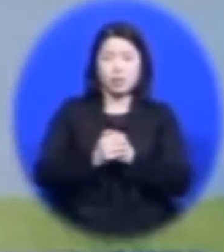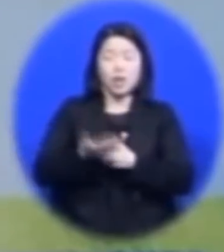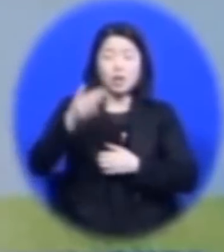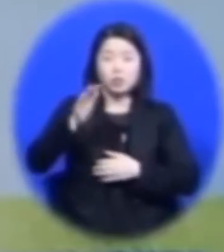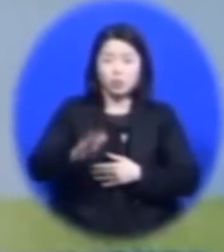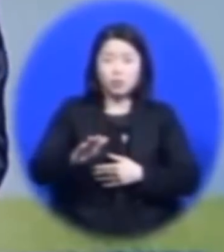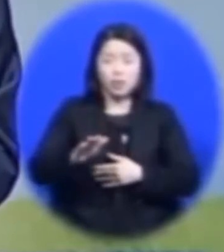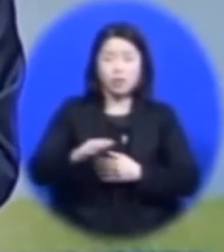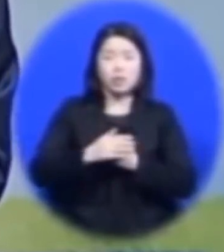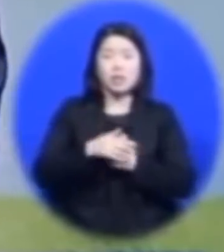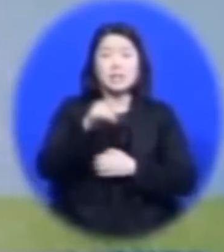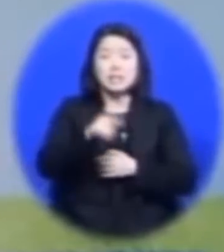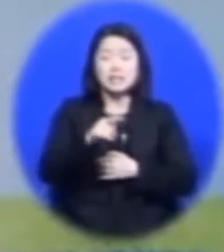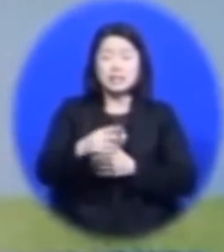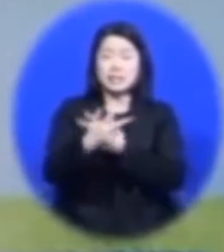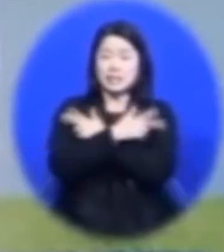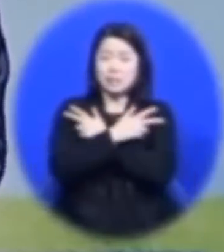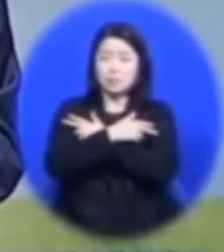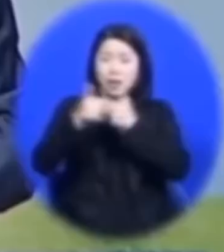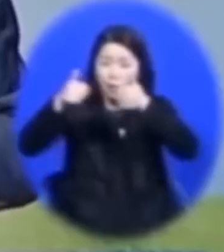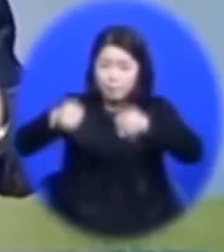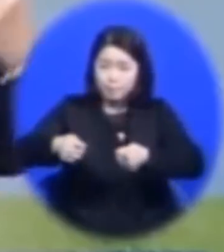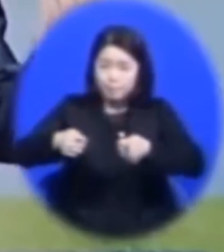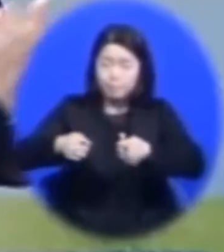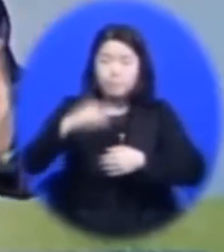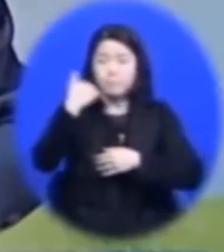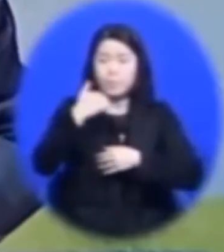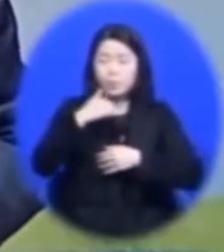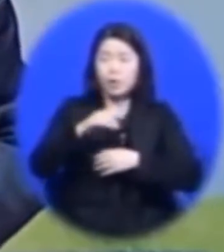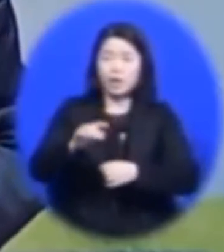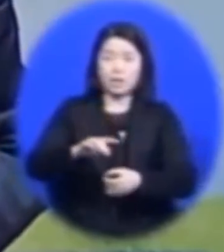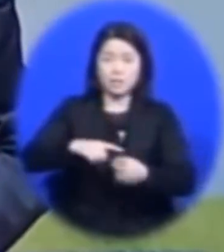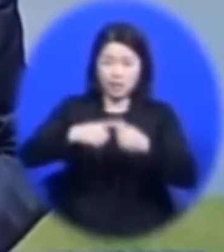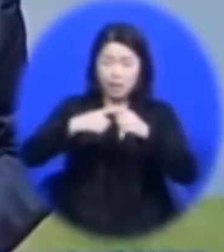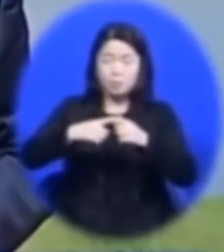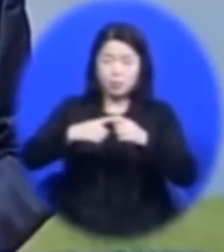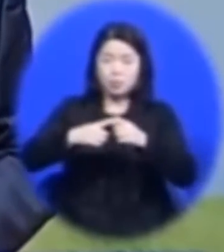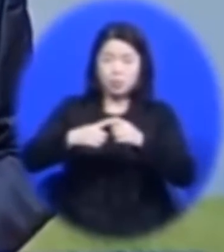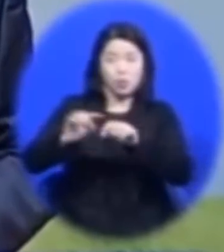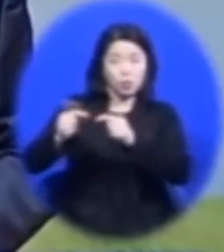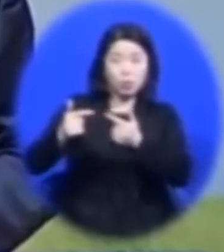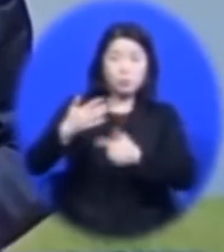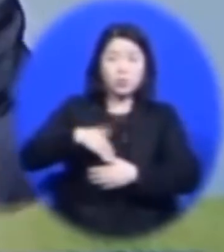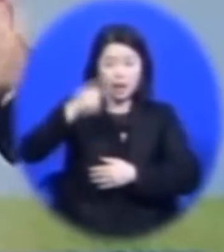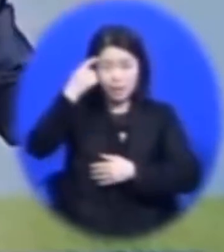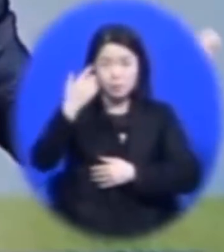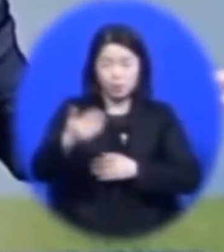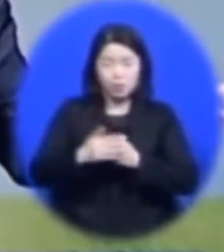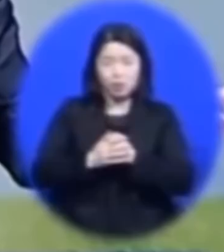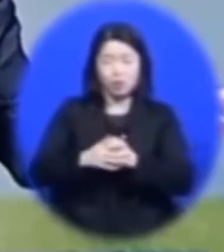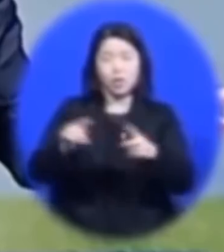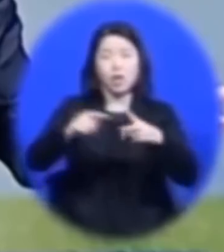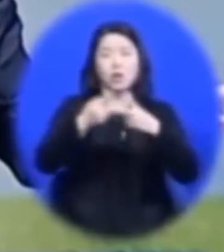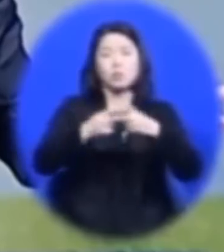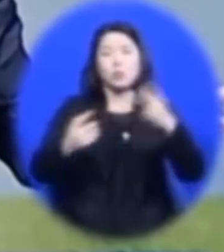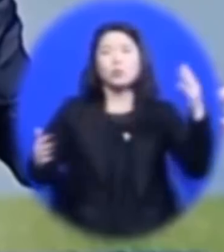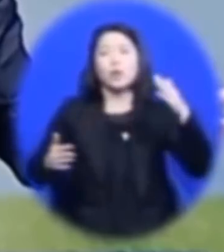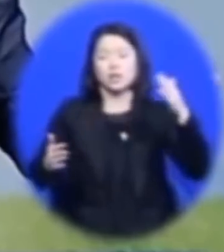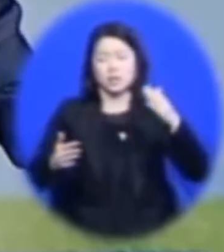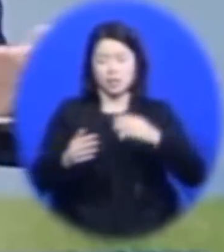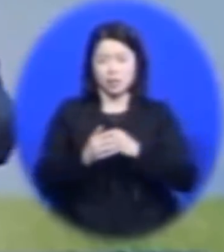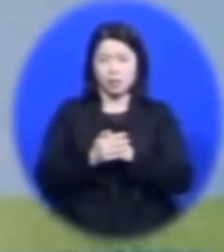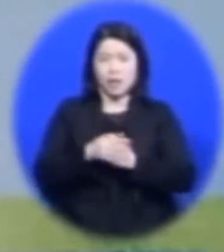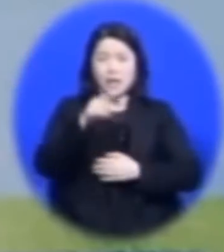근데 그 신사참배를 누가 제일 먼저 거부 했는 줄 아십니까 초등학생 들이에요